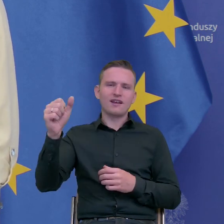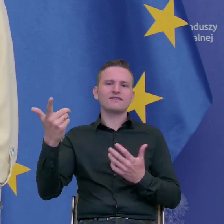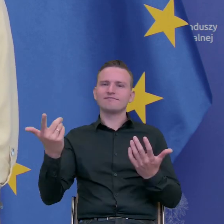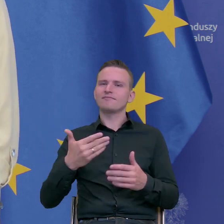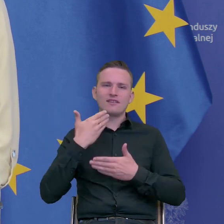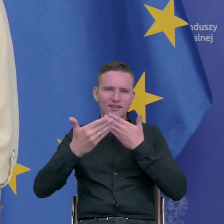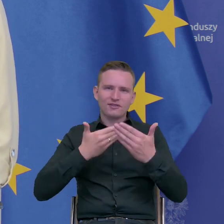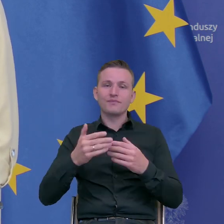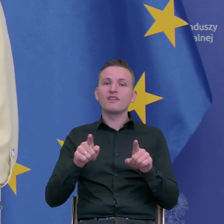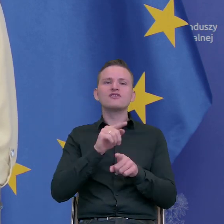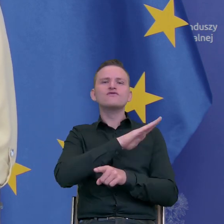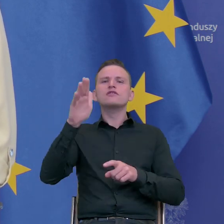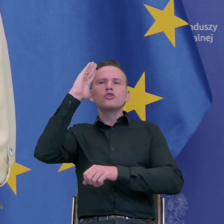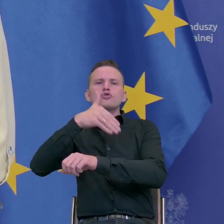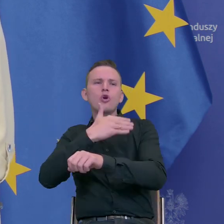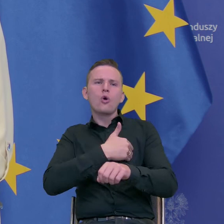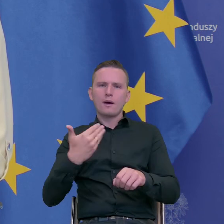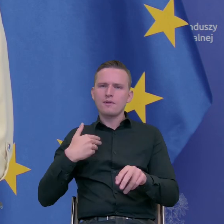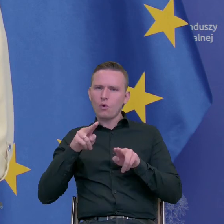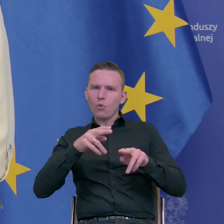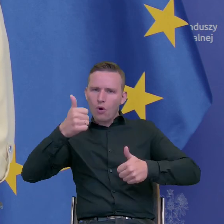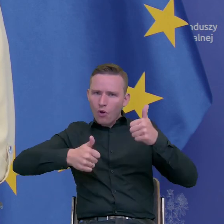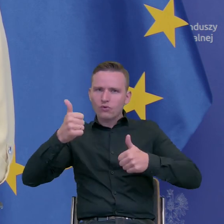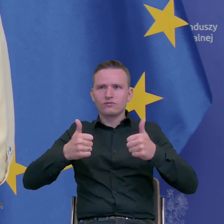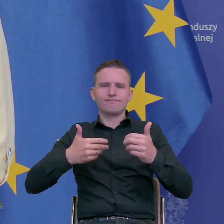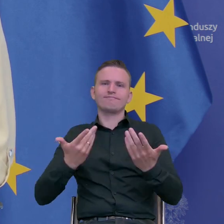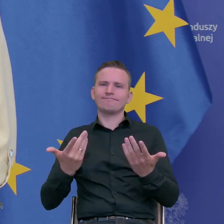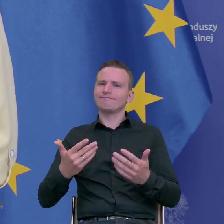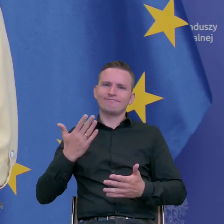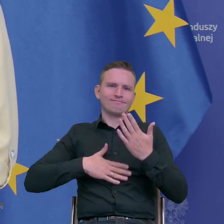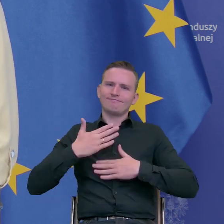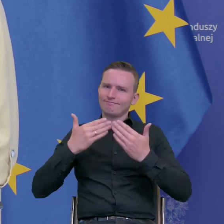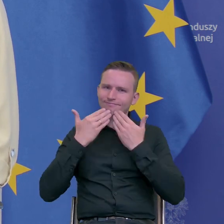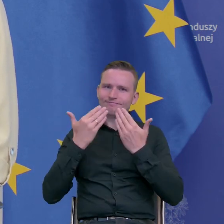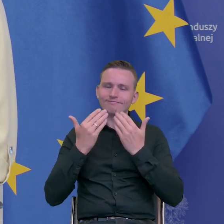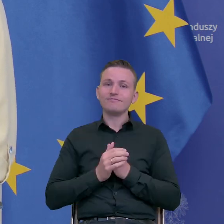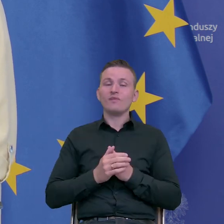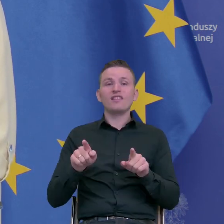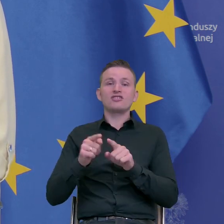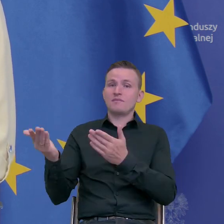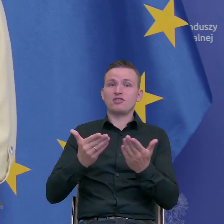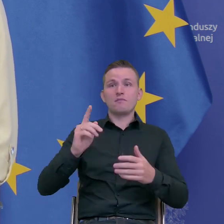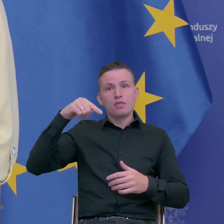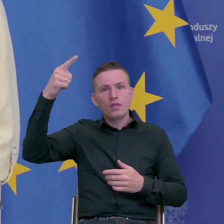dziękujemy wszystkim szkołom za udział w konkursie i zapraszamy do kolejnych konkursów oraz akcji